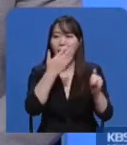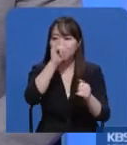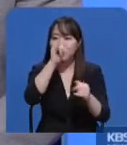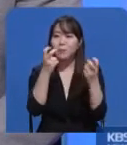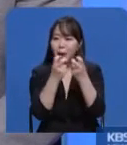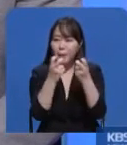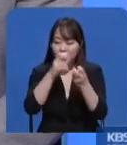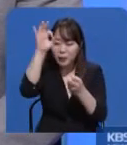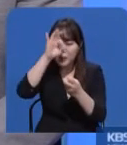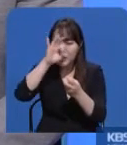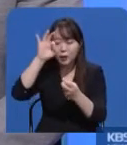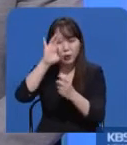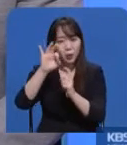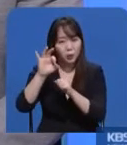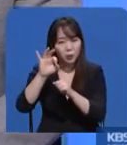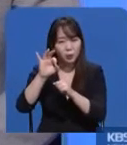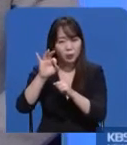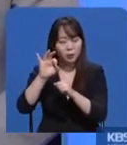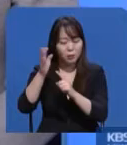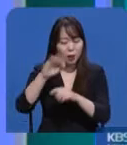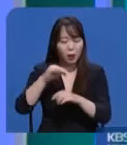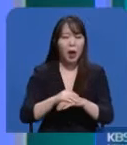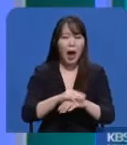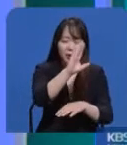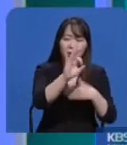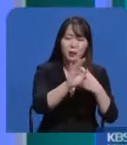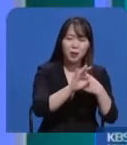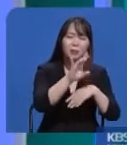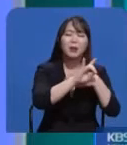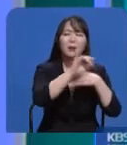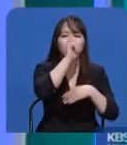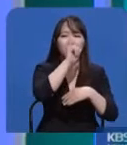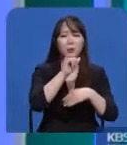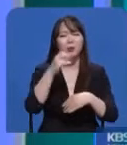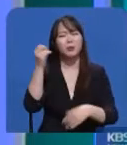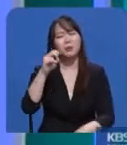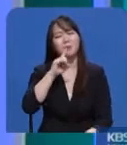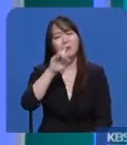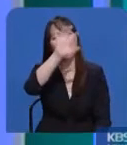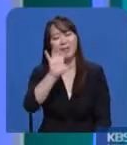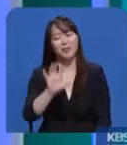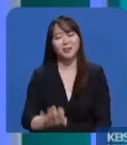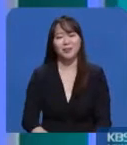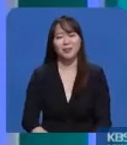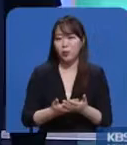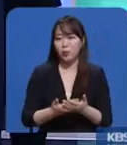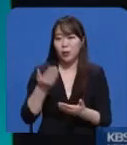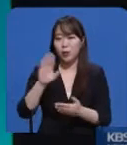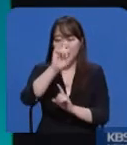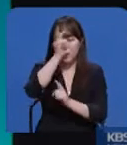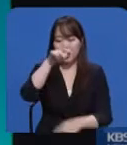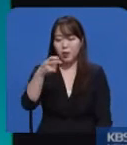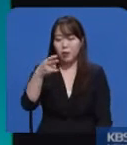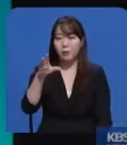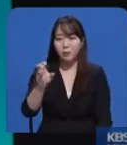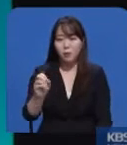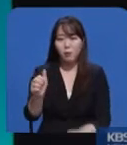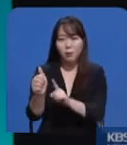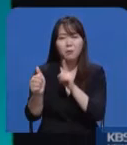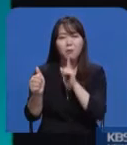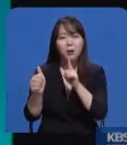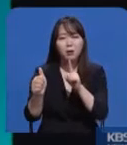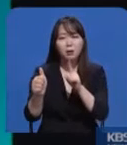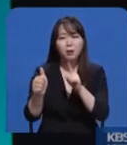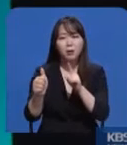있는 방법을 찾는데 안 하려는 사람들은 핑계가 원래 많습니다. 또 그 얘기만 하시는구나. 네. 네. 자, 이재명 후보는